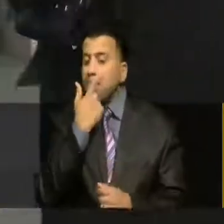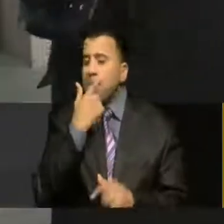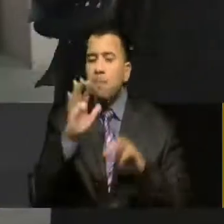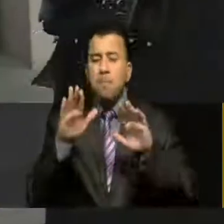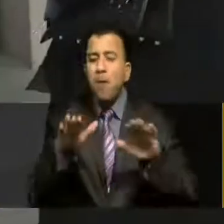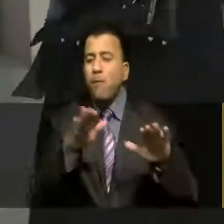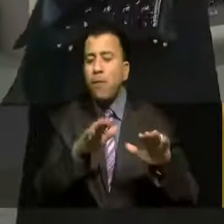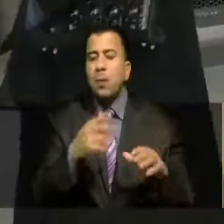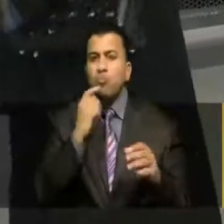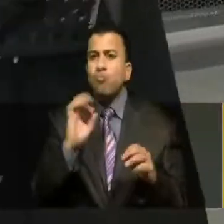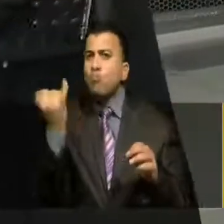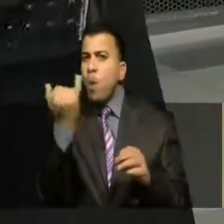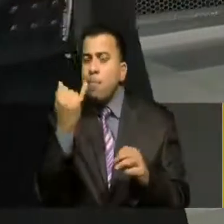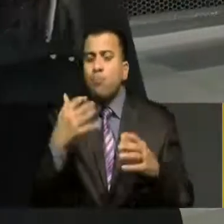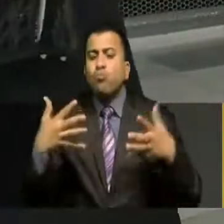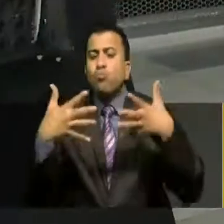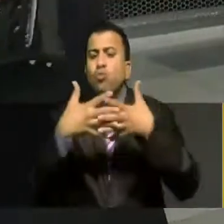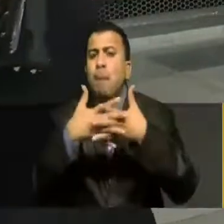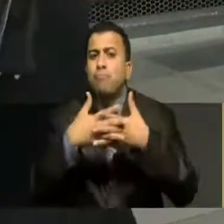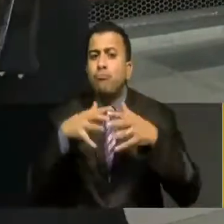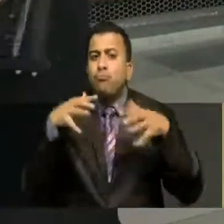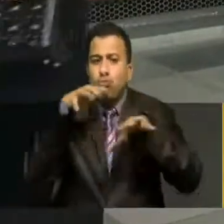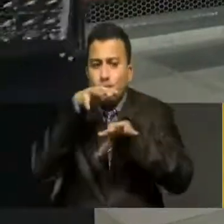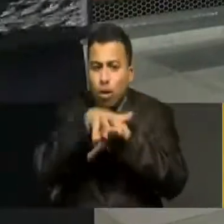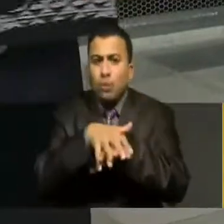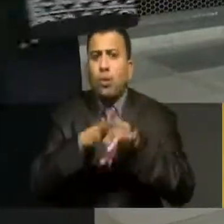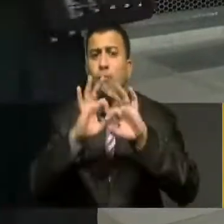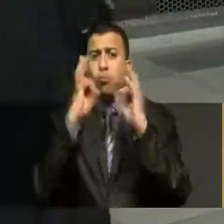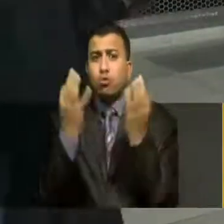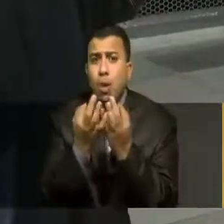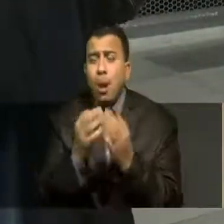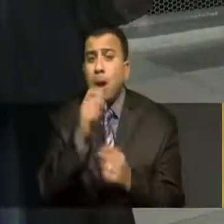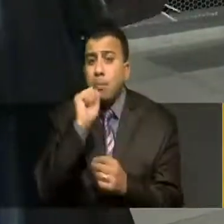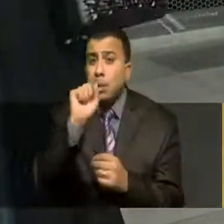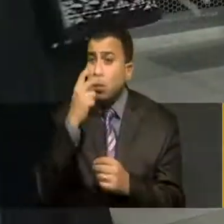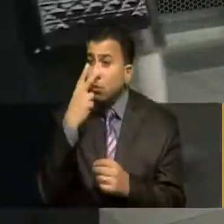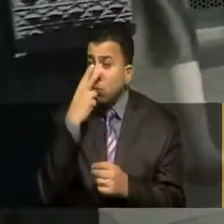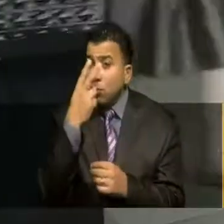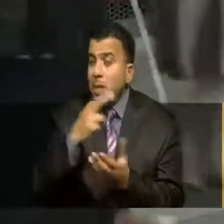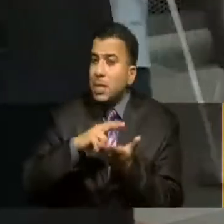وخدماتهم وأهمية دمجهم في المجتمع رسالة أراد المتواجدين